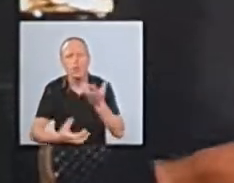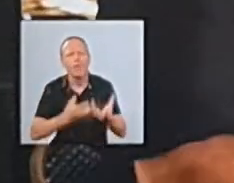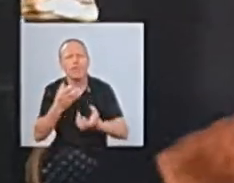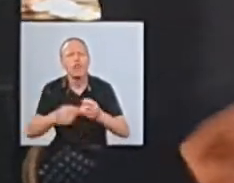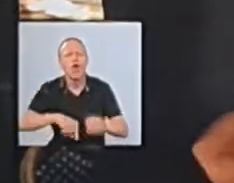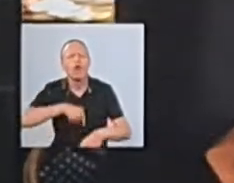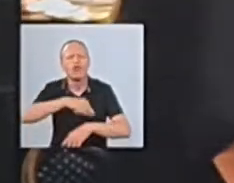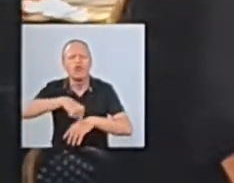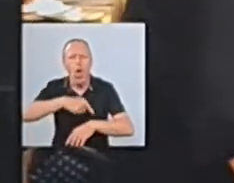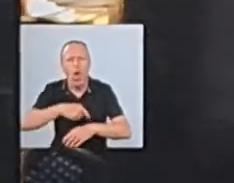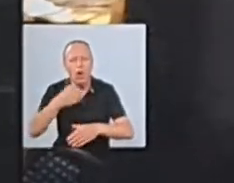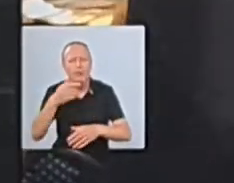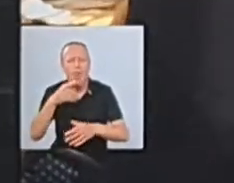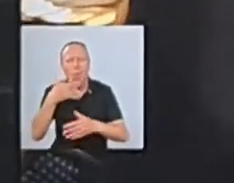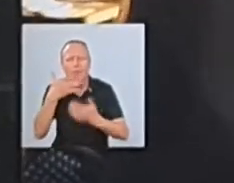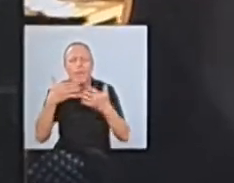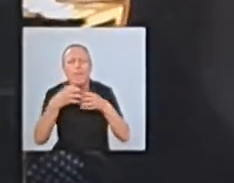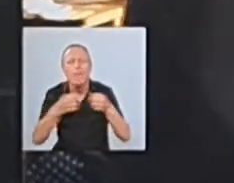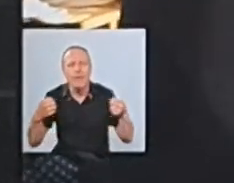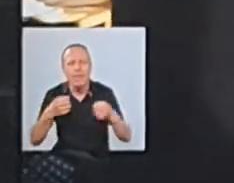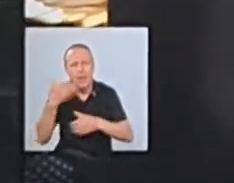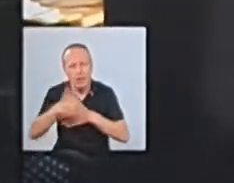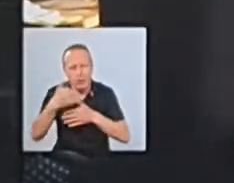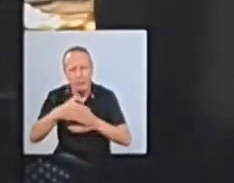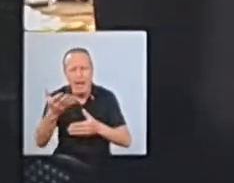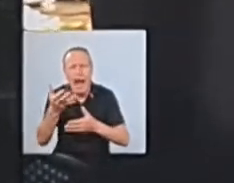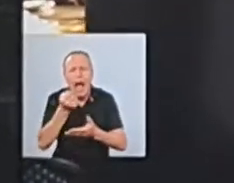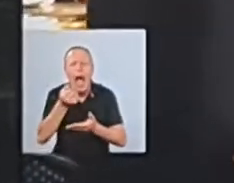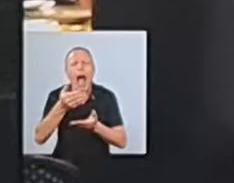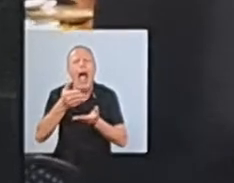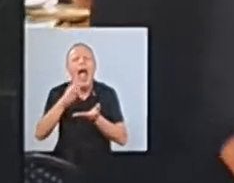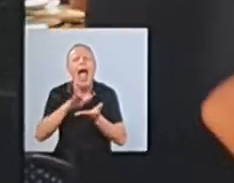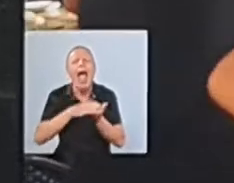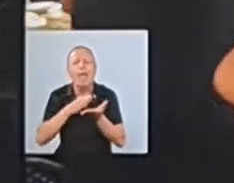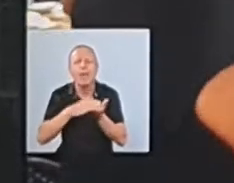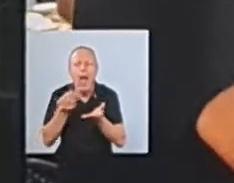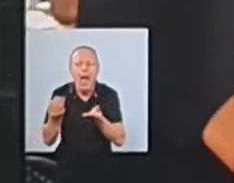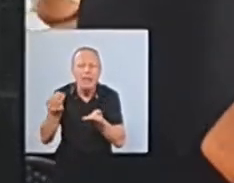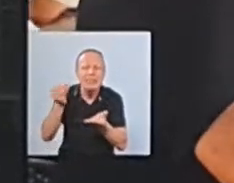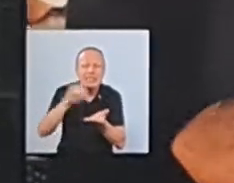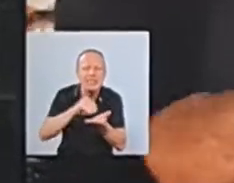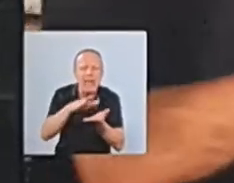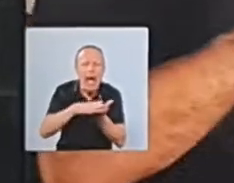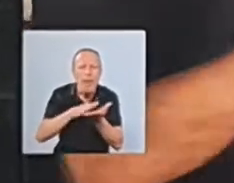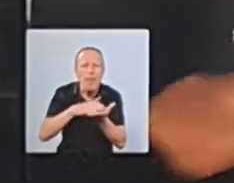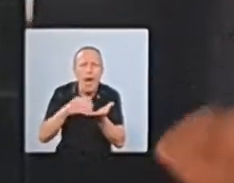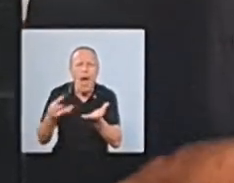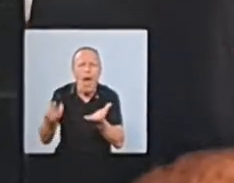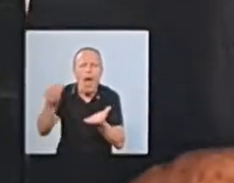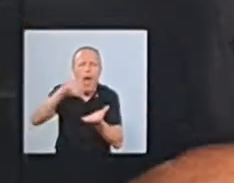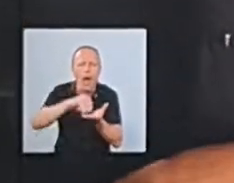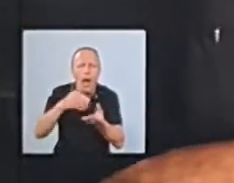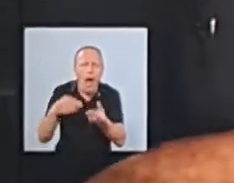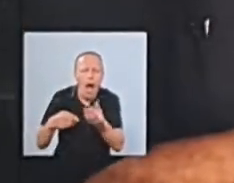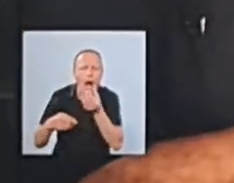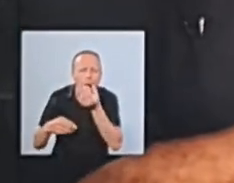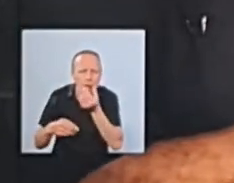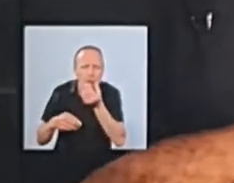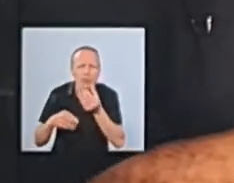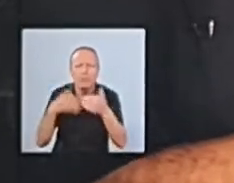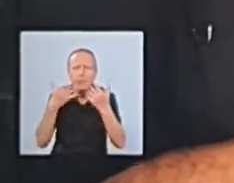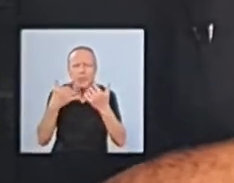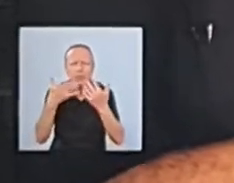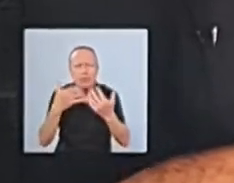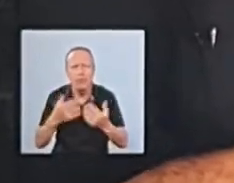במתח. ובסוף, בסוף, בסוף, היא שמה לקחת תמוסה של חמאה, היא שמה, אתה נותן ביס, והוא מספר לך את הסיפור. אל תגיד לי